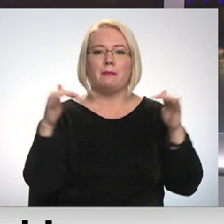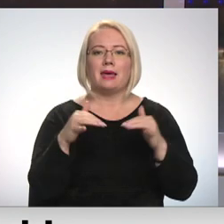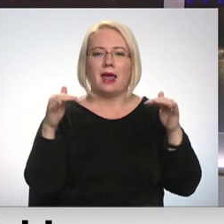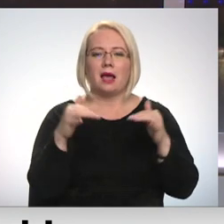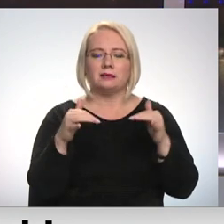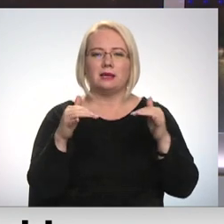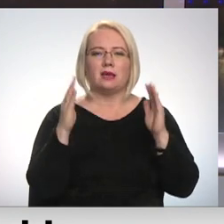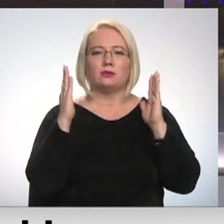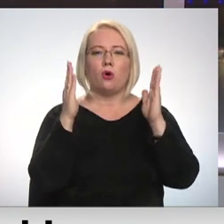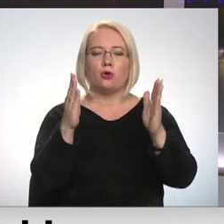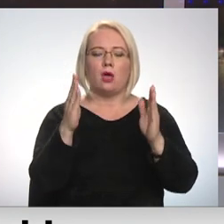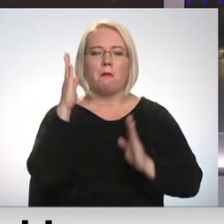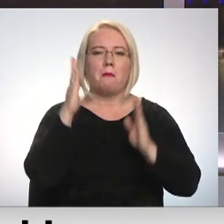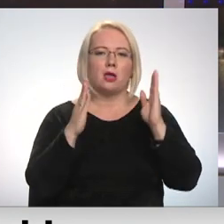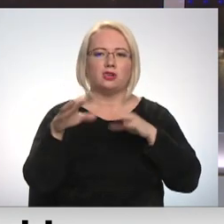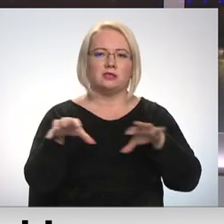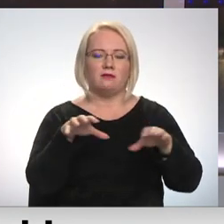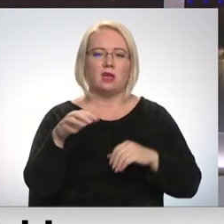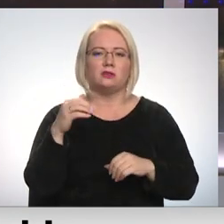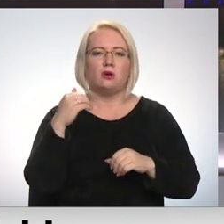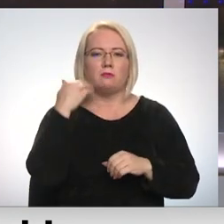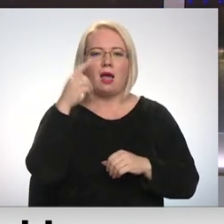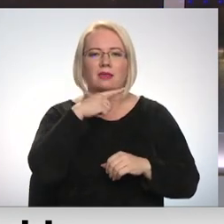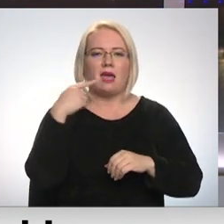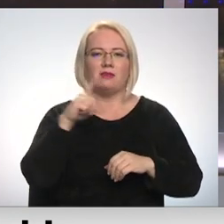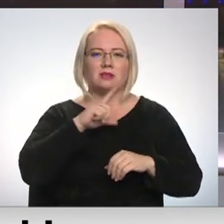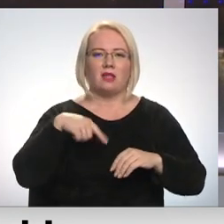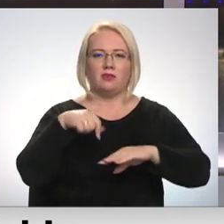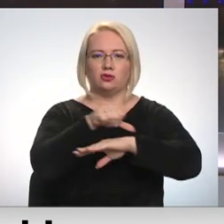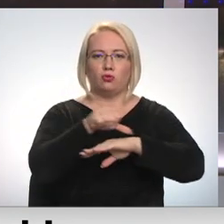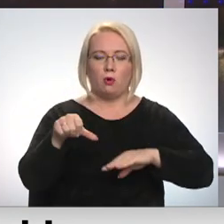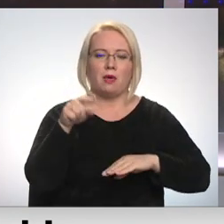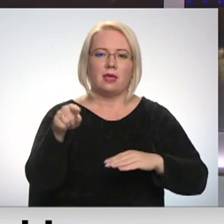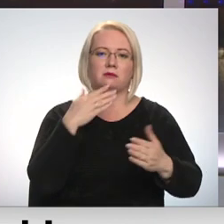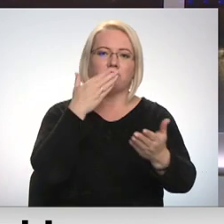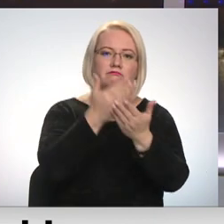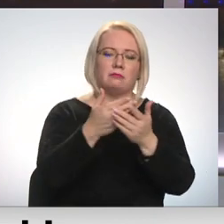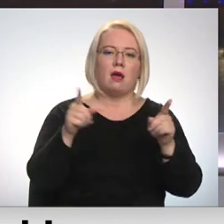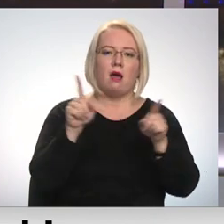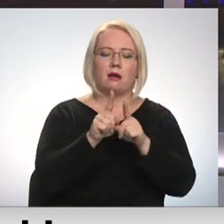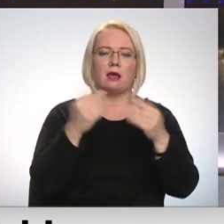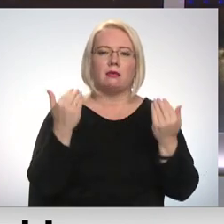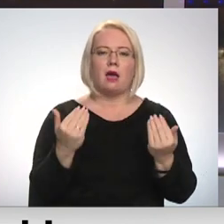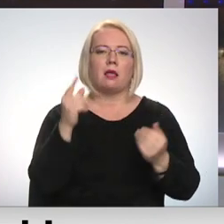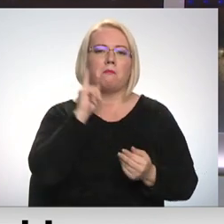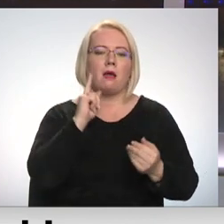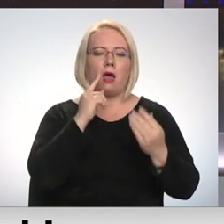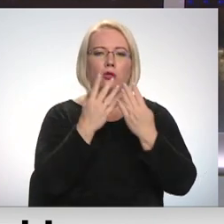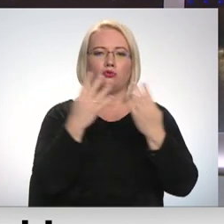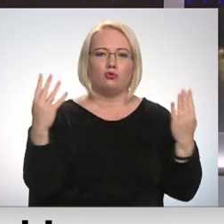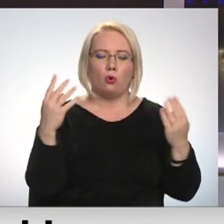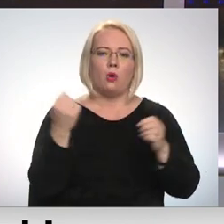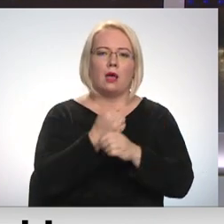meža dzīvniekiem uz Latvijas-Baltkrievijas robežas. Iestādes ieteikums attiecas gan uz pat labāk izvietoto pagaidu žogu, gan